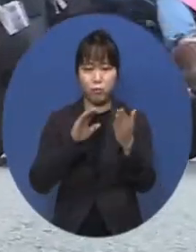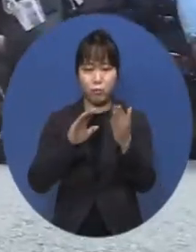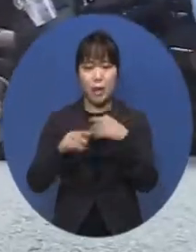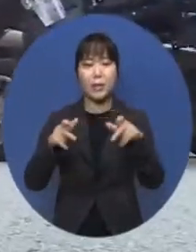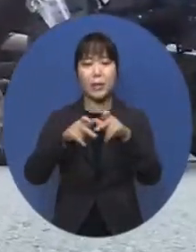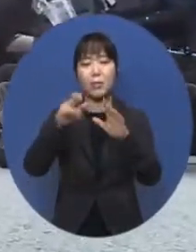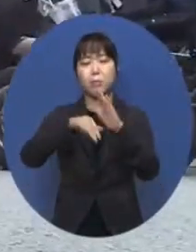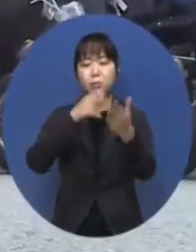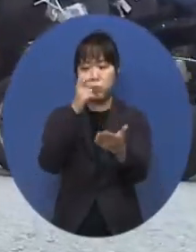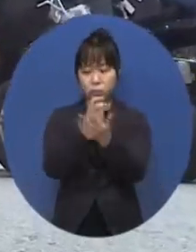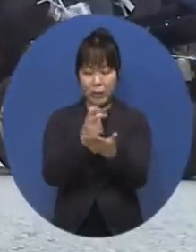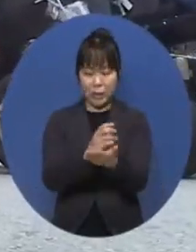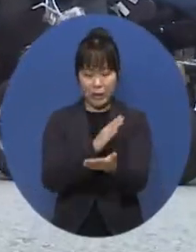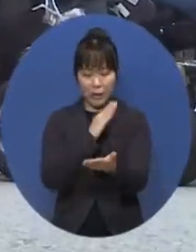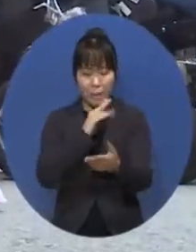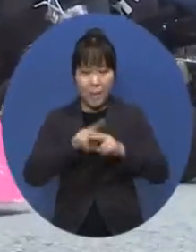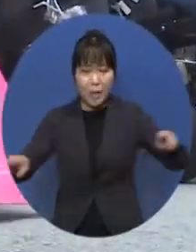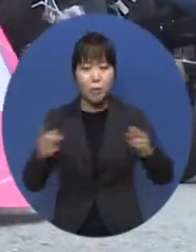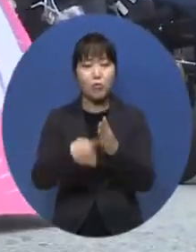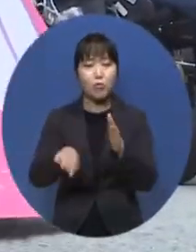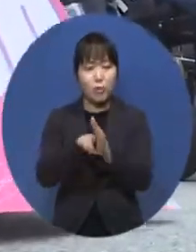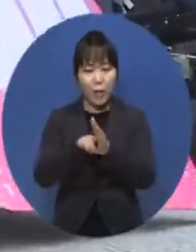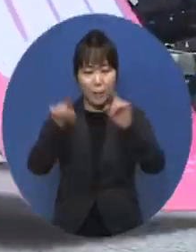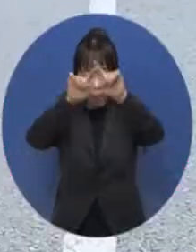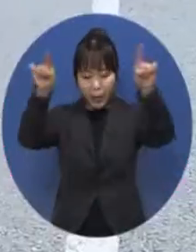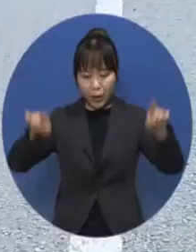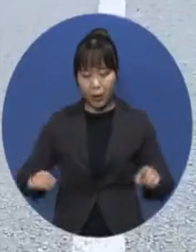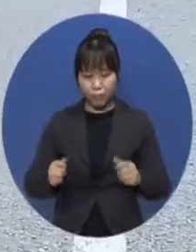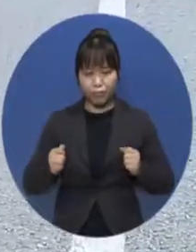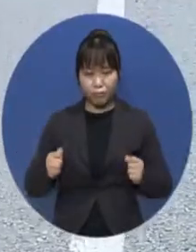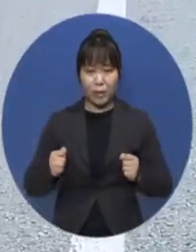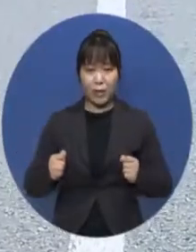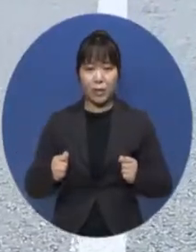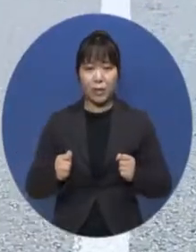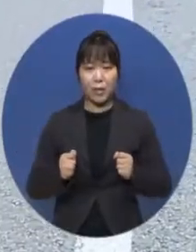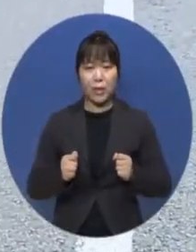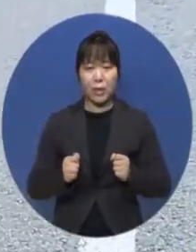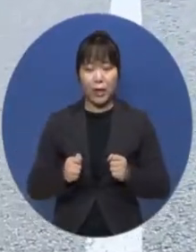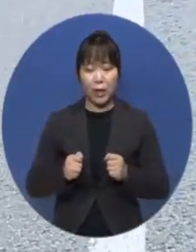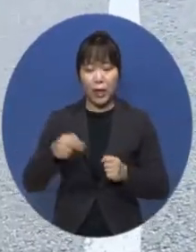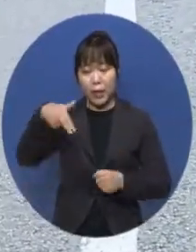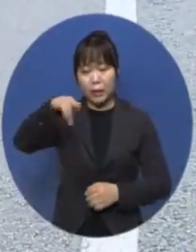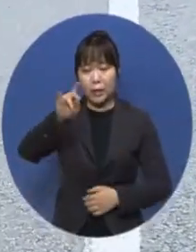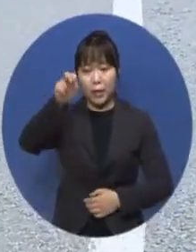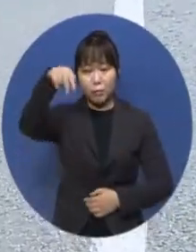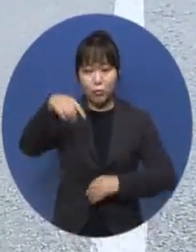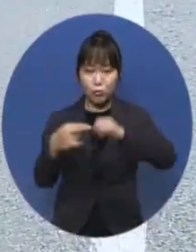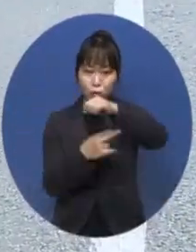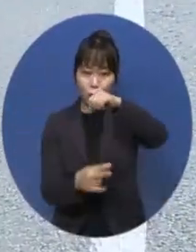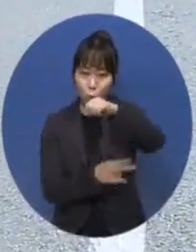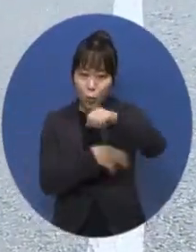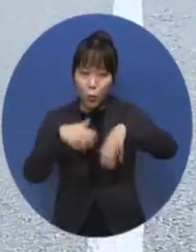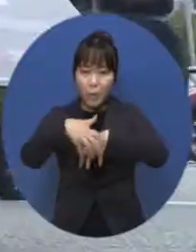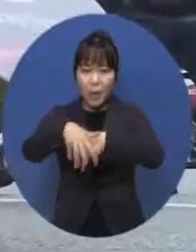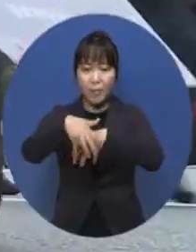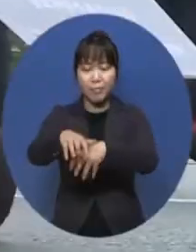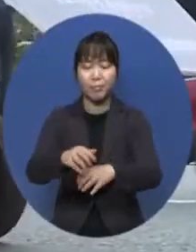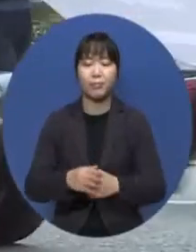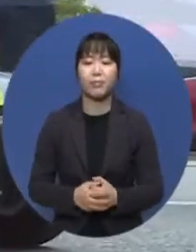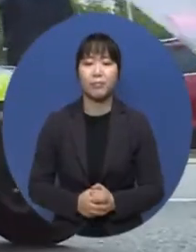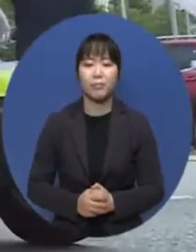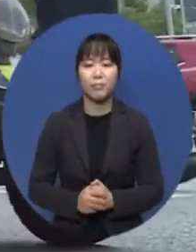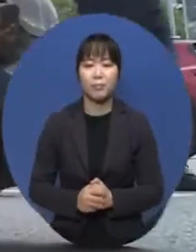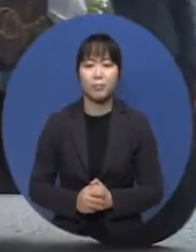장애 등급제 진짜 폐지를 촉구하는 피켓을 들며 잠수교를 향해 행진을 이어갔습니다. 복지TV